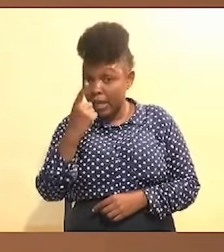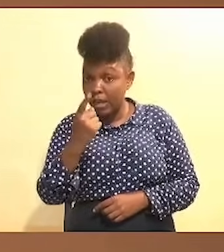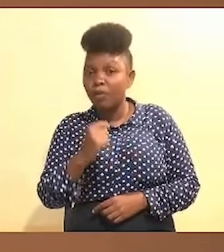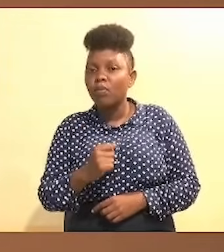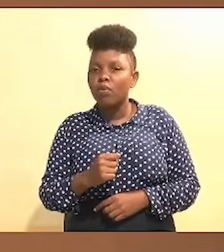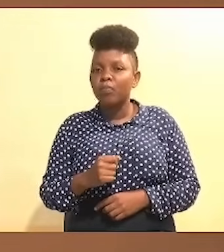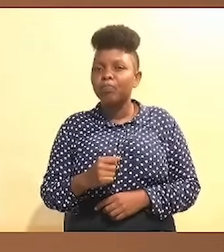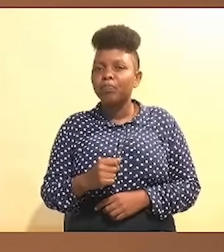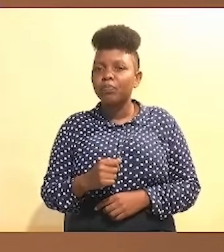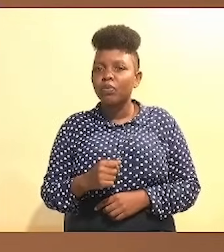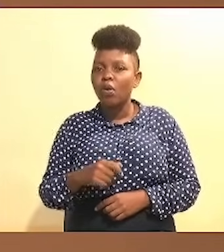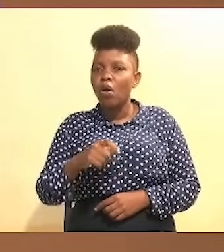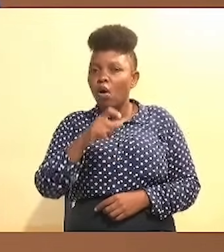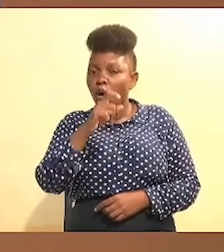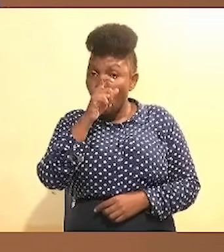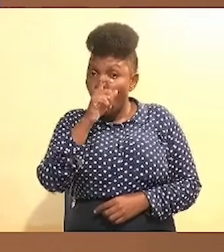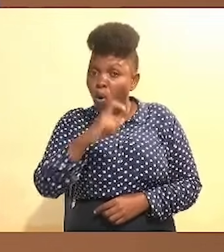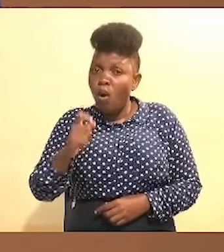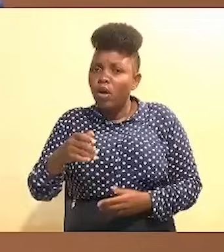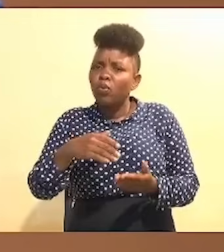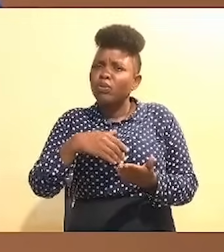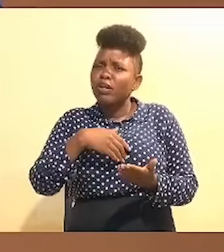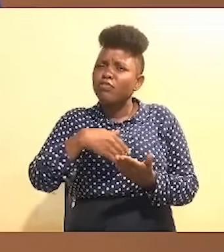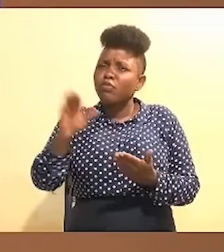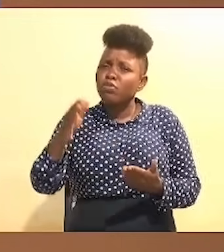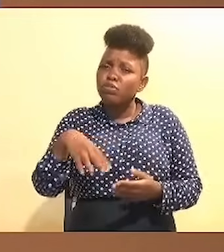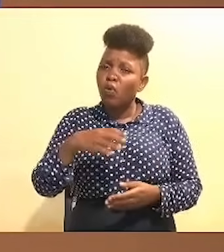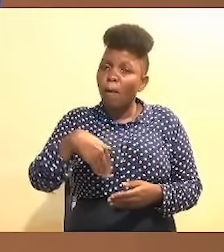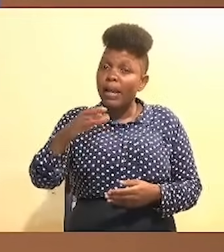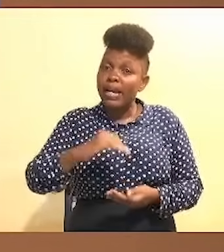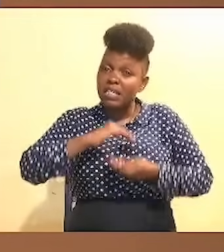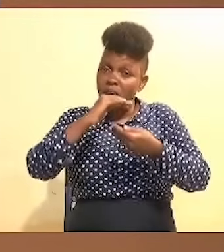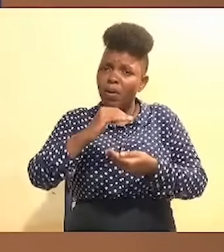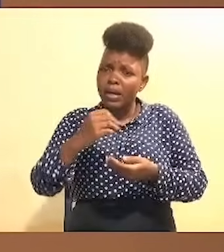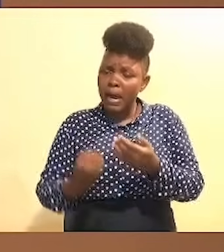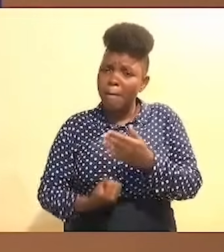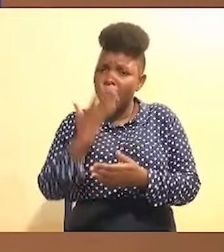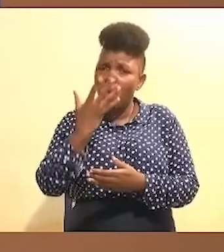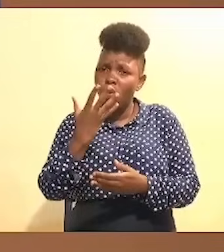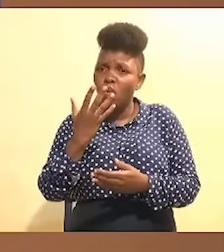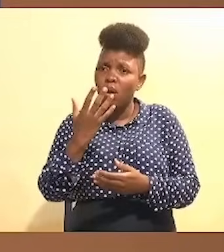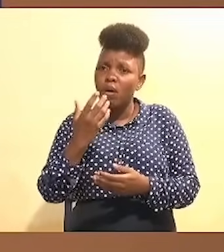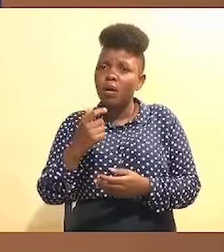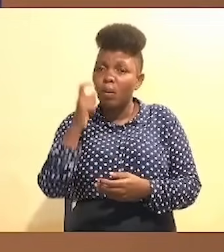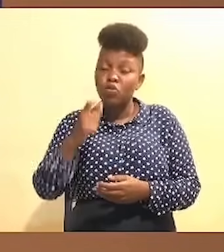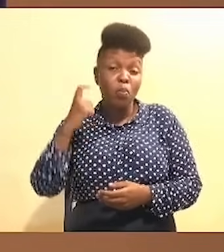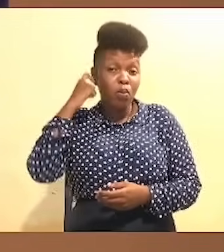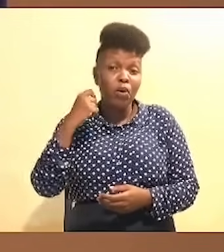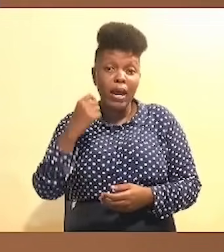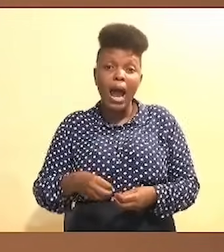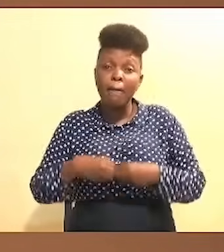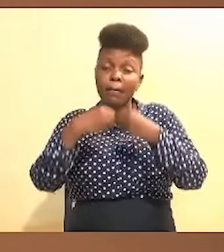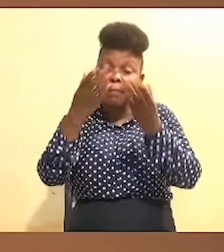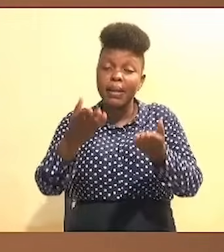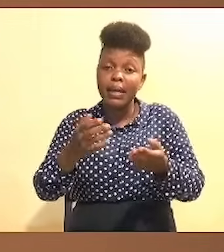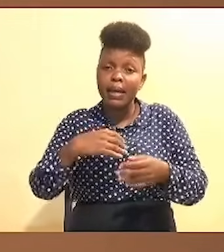Nilishawaambia watu walifundishwa kuhusu habari ya kuchukua maua kama zawadi kwa wake zao, mkuri akachukua maua, akampelekea boke.